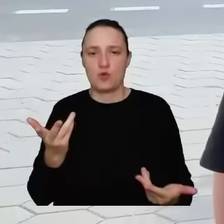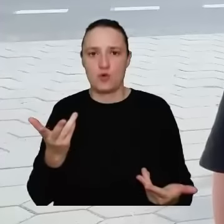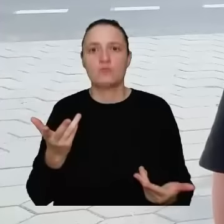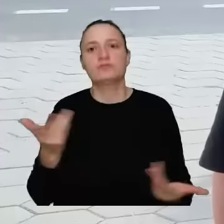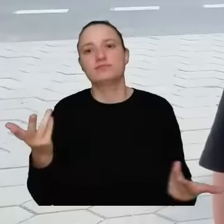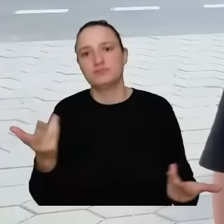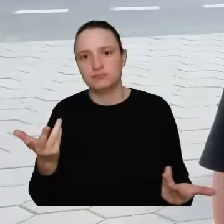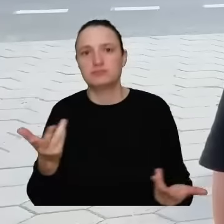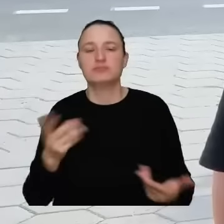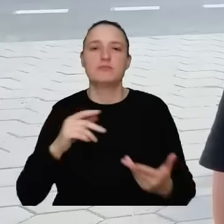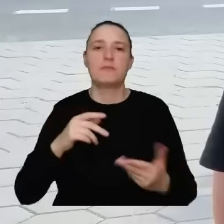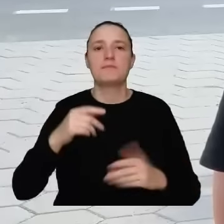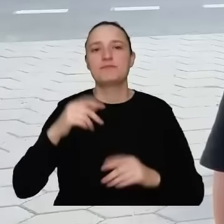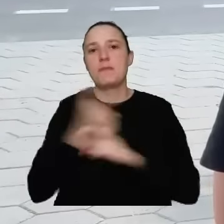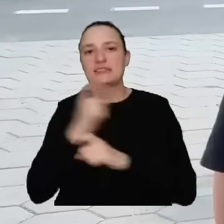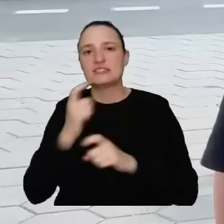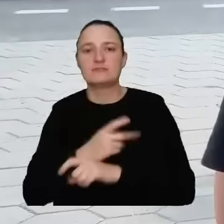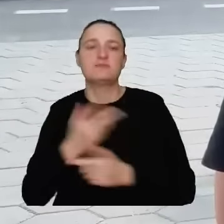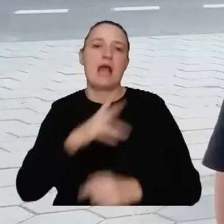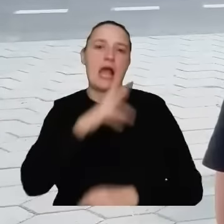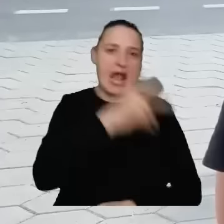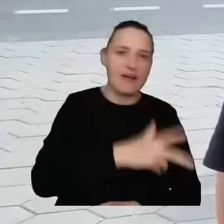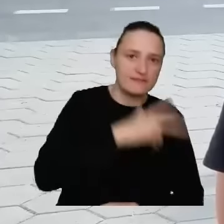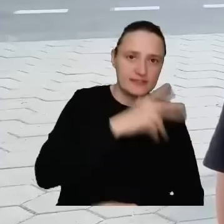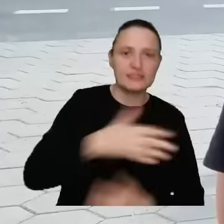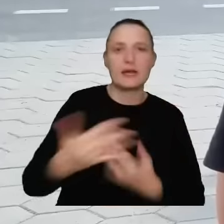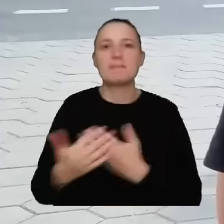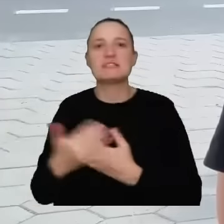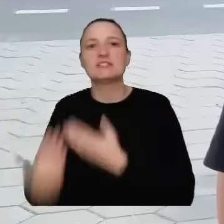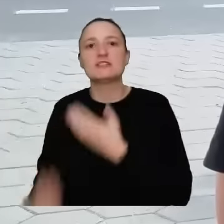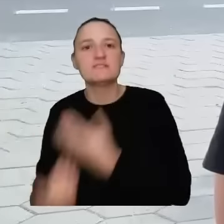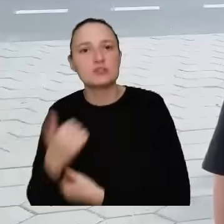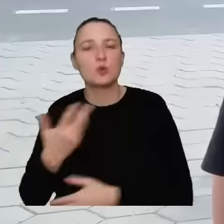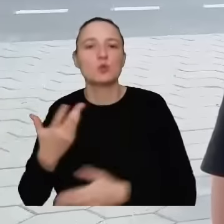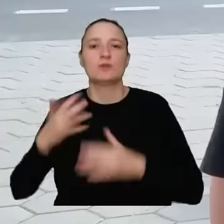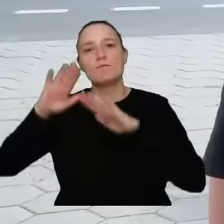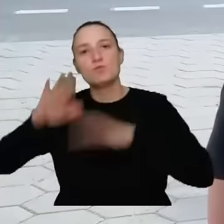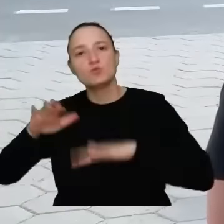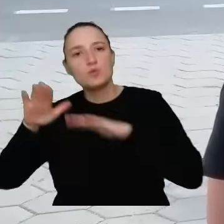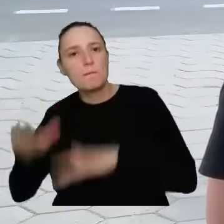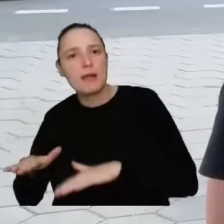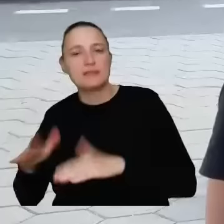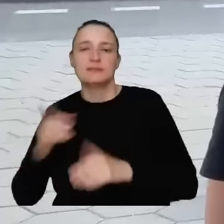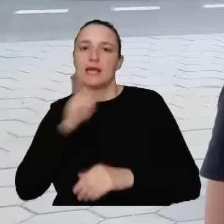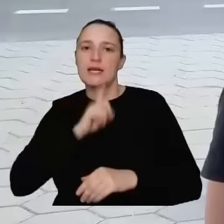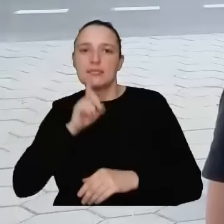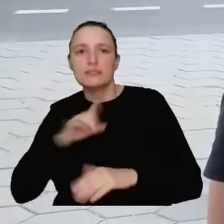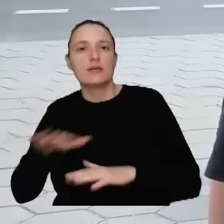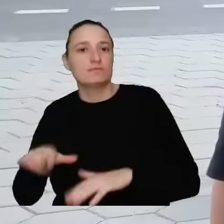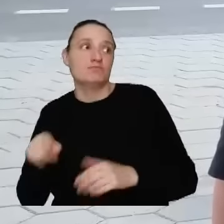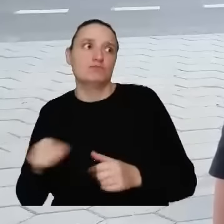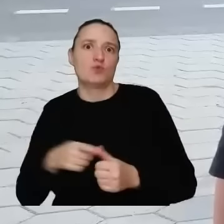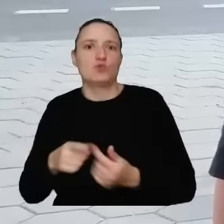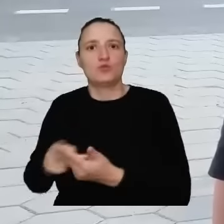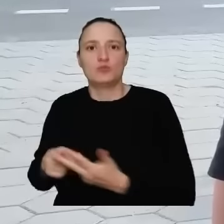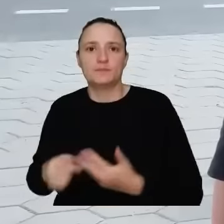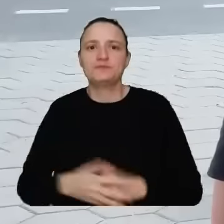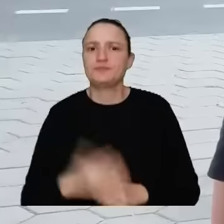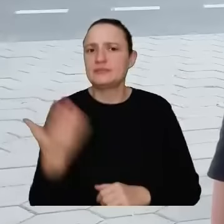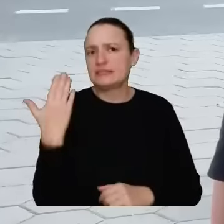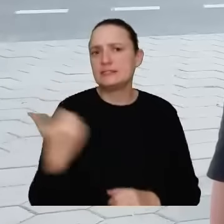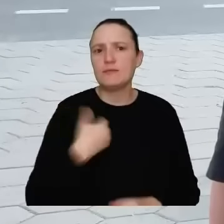krajów muzułmańskich, krajów afrykańskich, z Bliskiego Wschodu. Pani redaktor nie tak dawno zadała pytanie